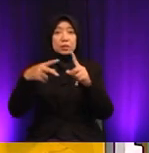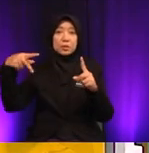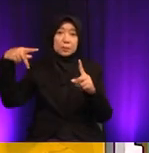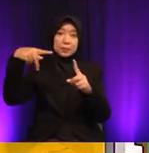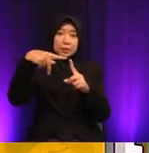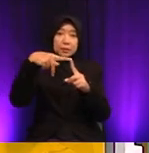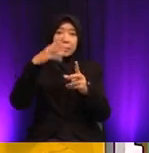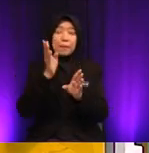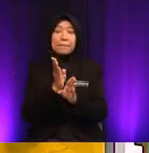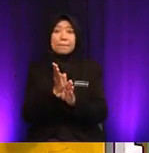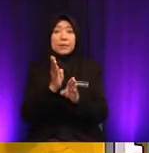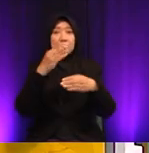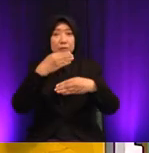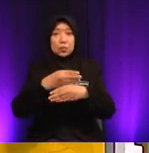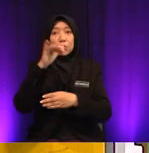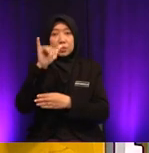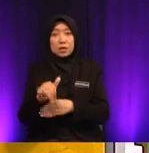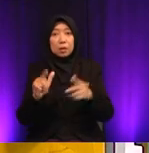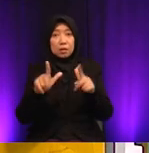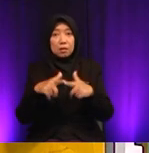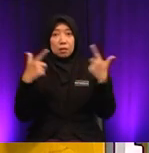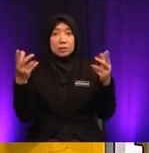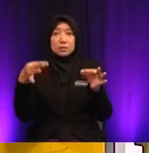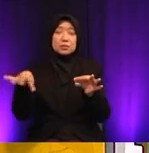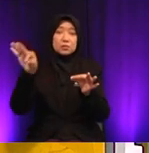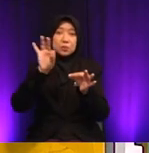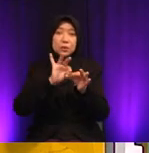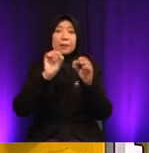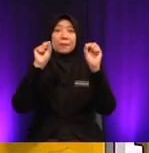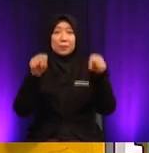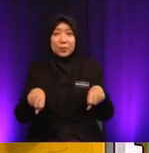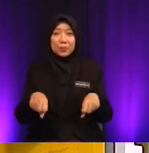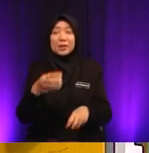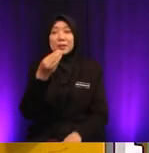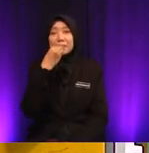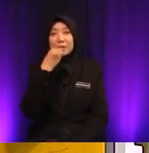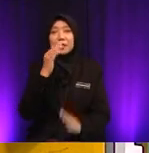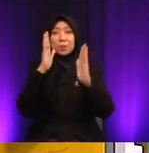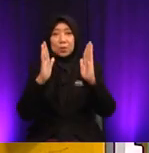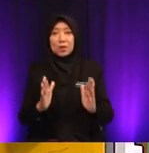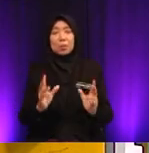bentuk yang lain yang sesuai dan boleh dimakan oleh manusia